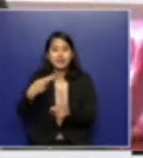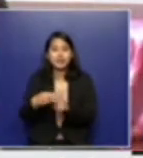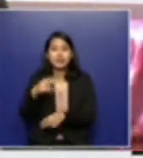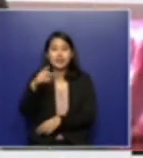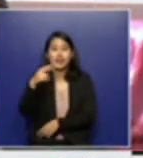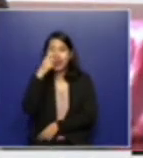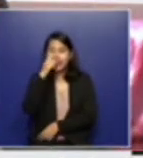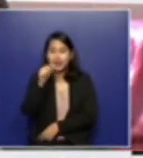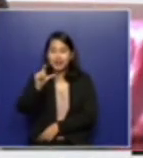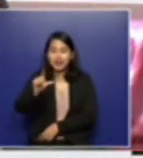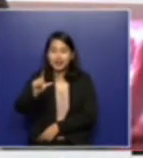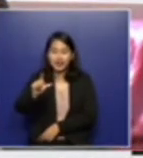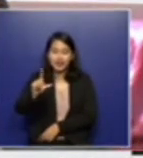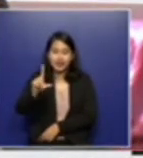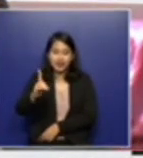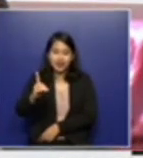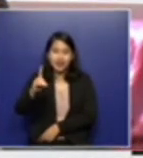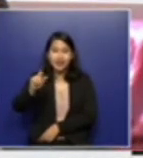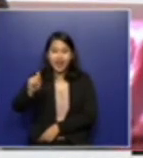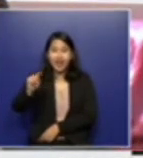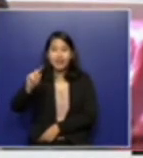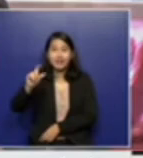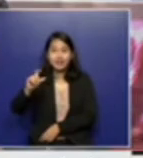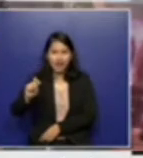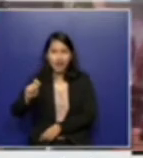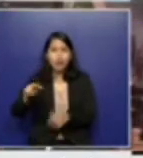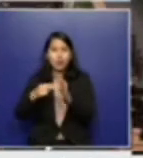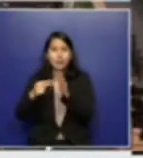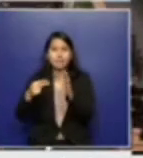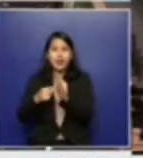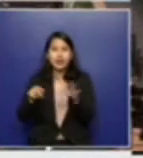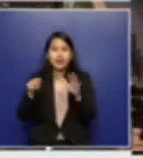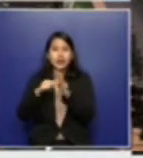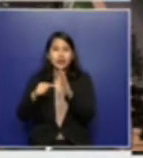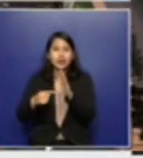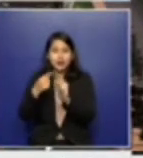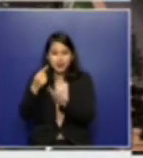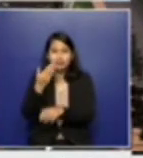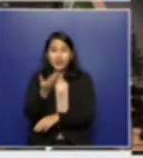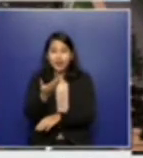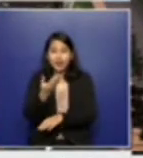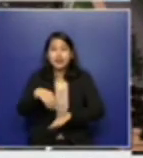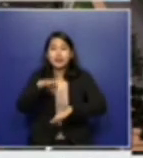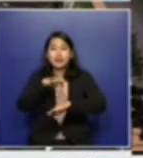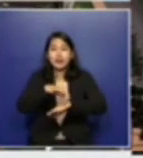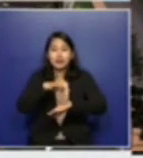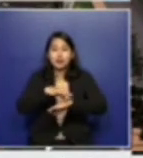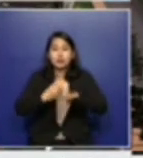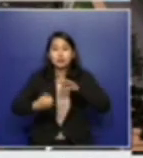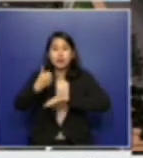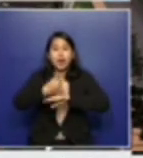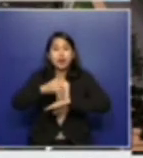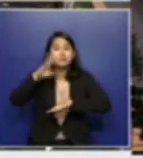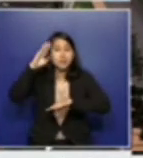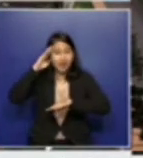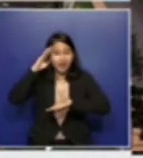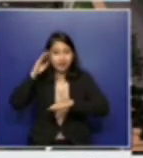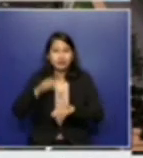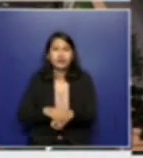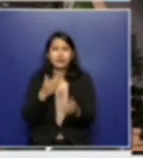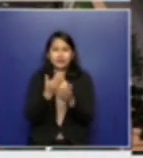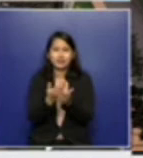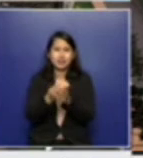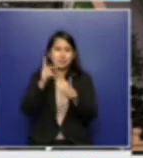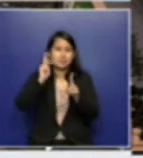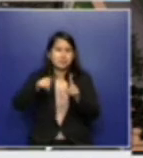ได้ค้าอาวุธยุทโธปกรณ์มาตั้งแต่สมัยท่านเป็นผบ.ทบ.ครับหลายพันล้านครับพอ